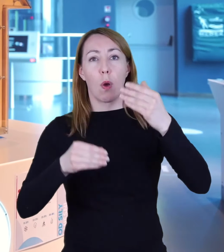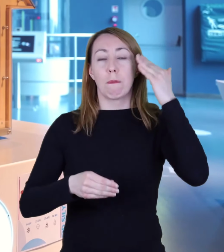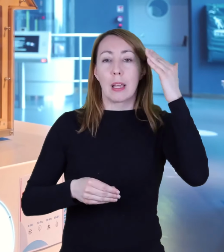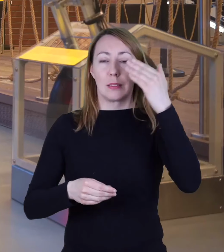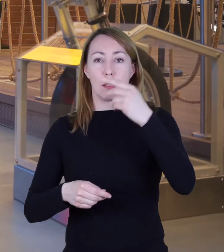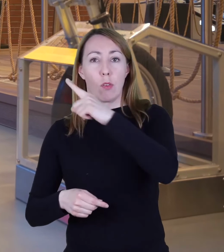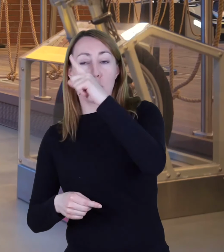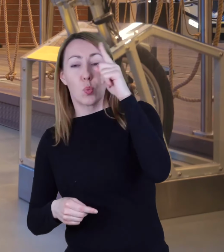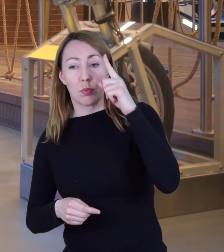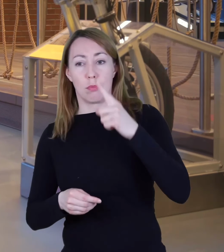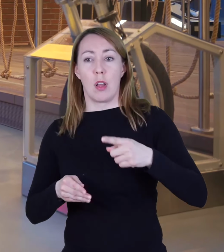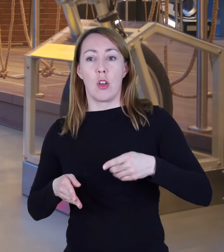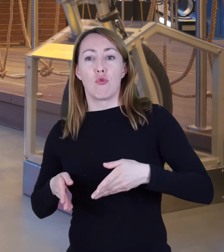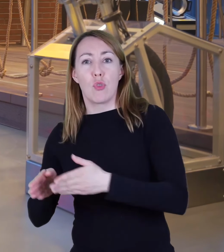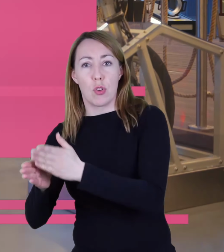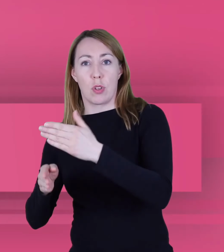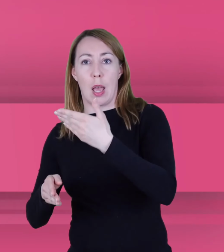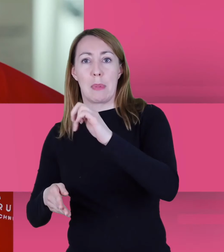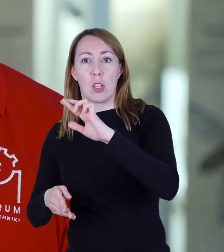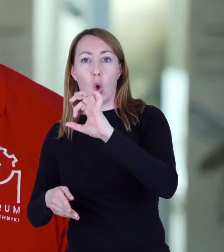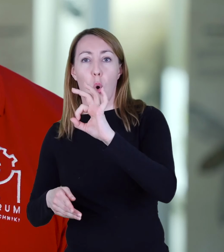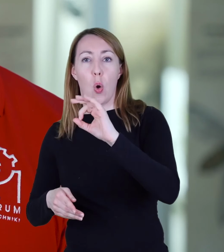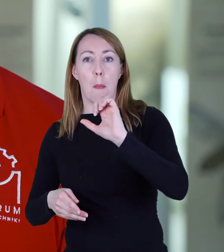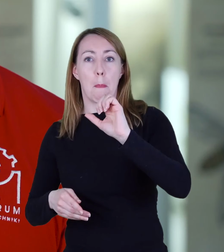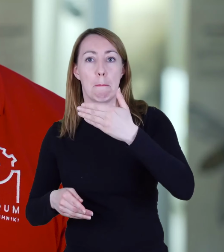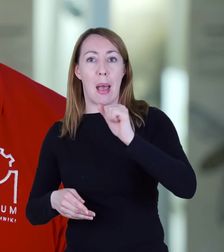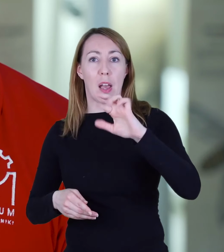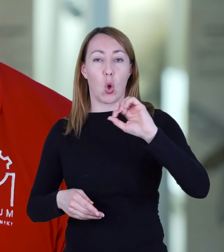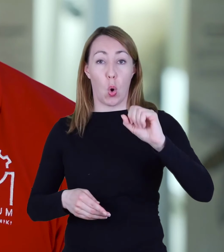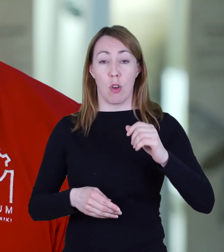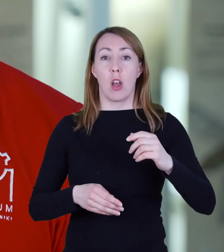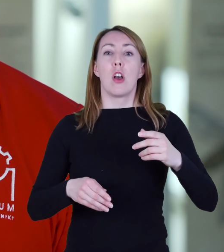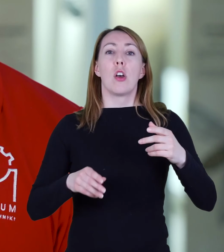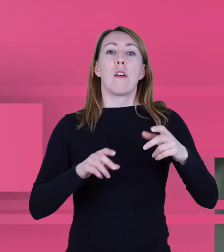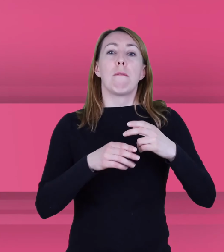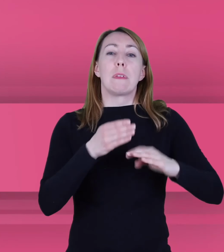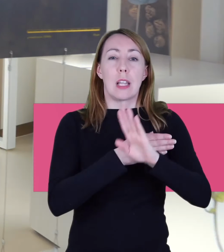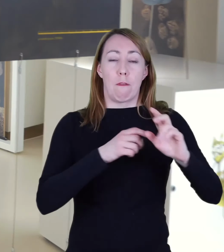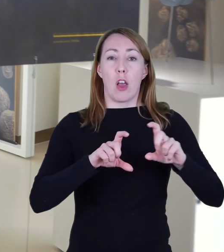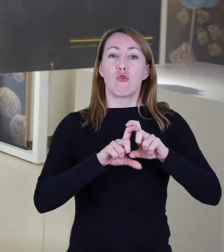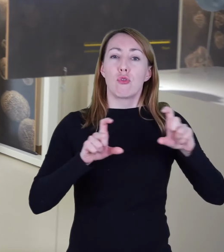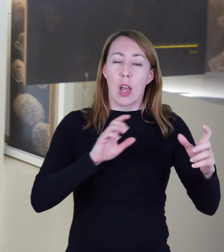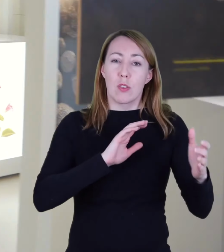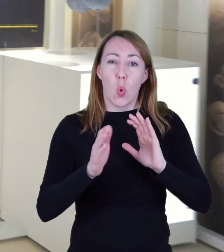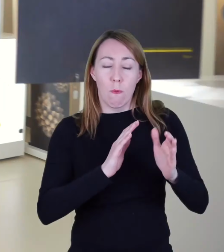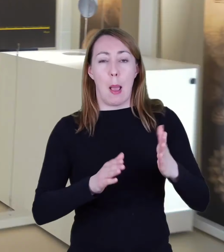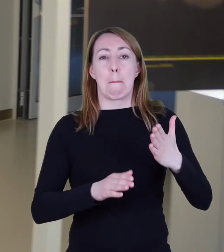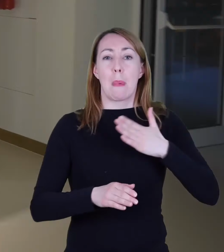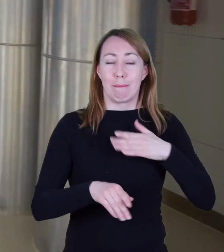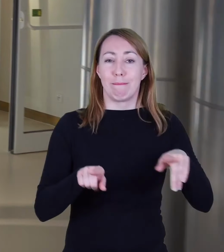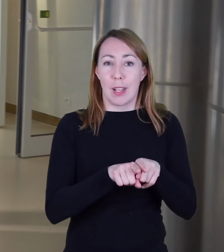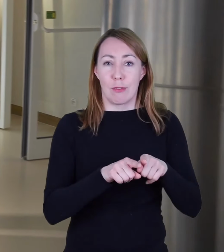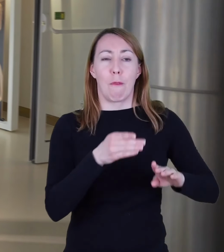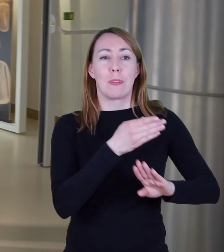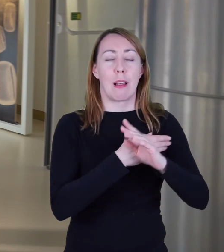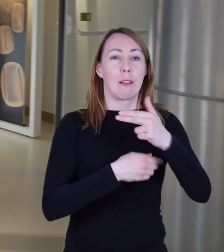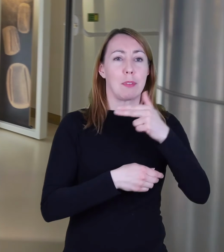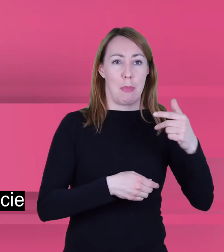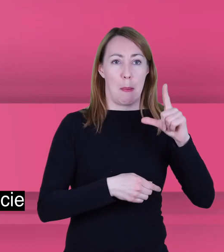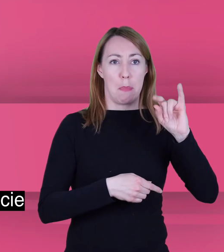cywilizacji oraz ścieżka mikro-makro. Posiadamy również wystawę tymczasową, na której obecnie się znajdujemy. Jest to wystawa dotycząca